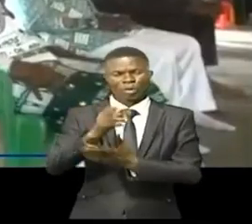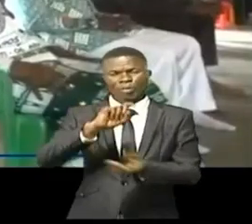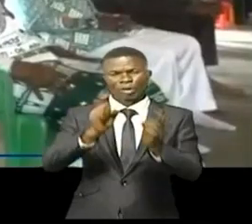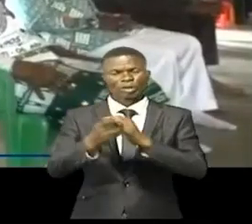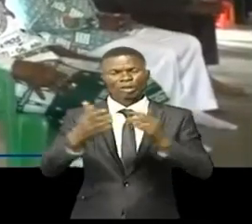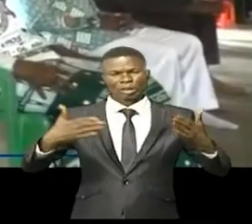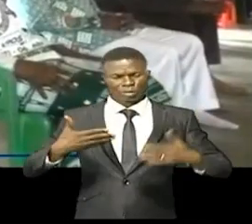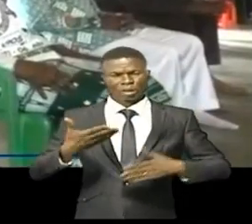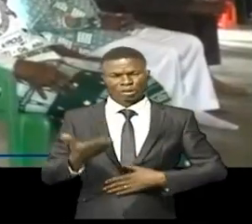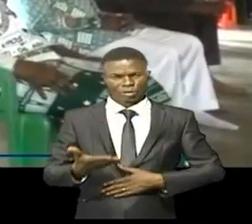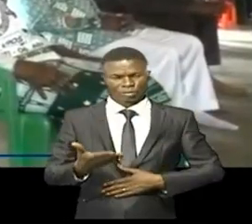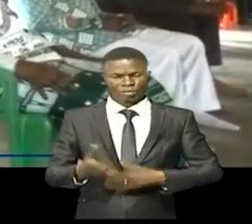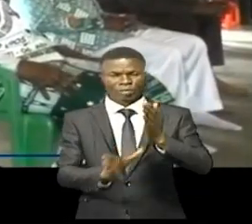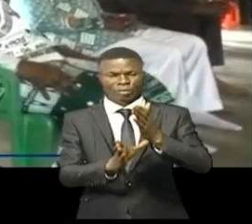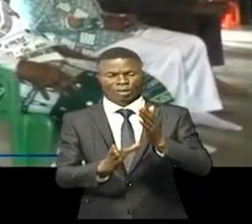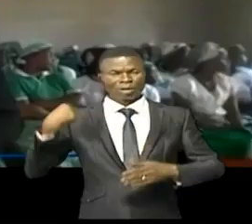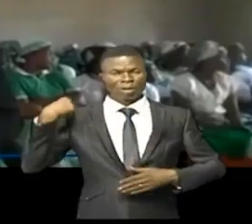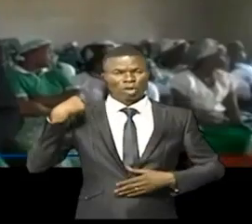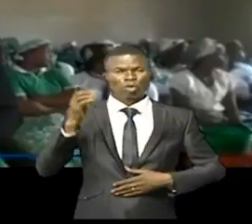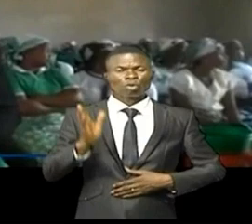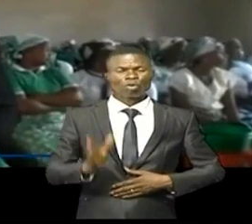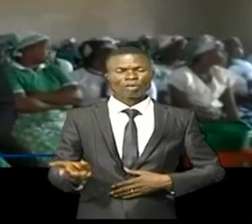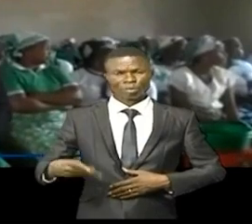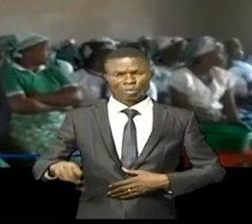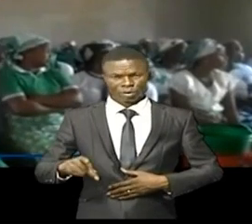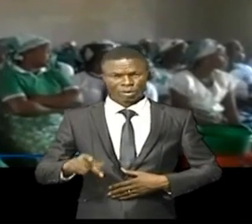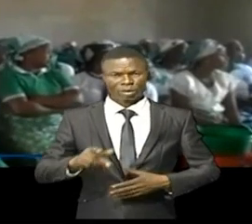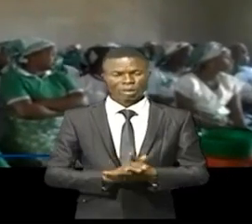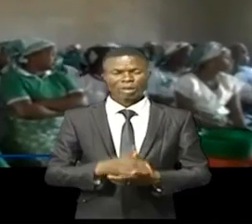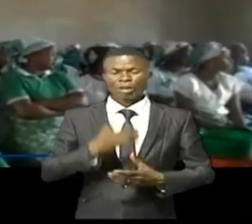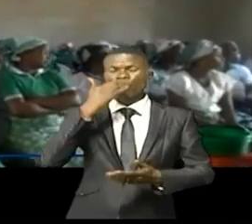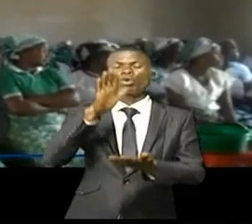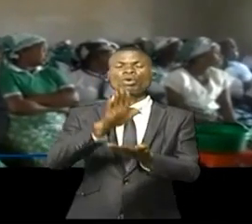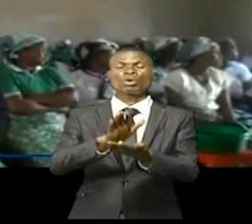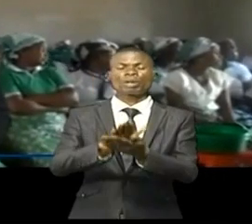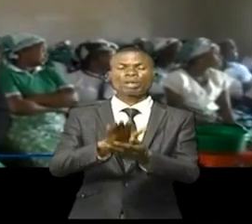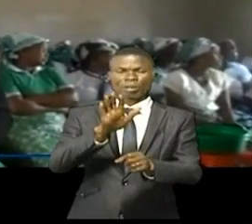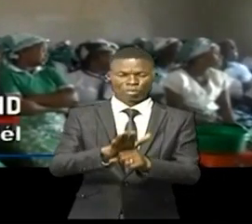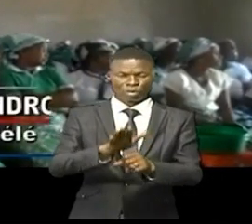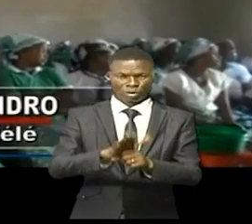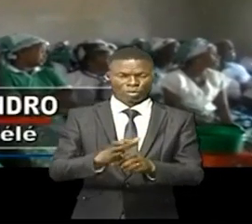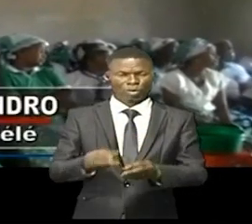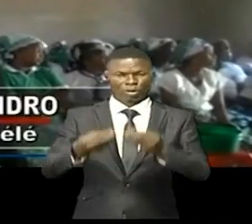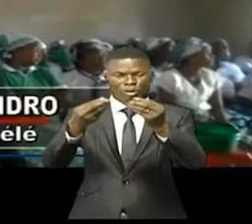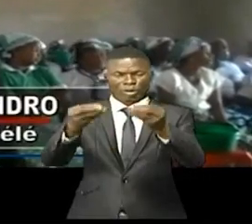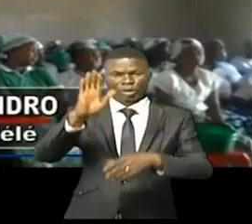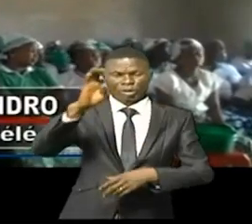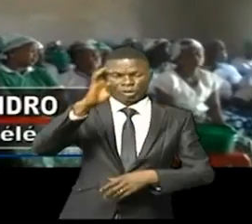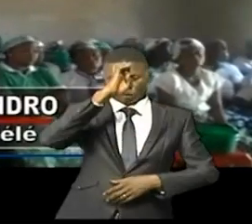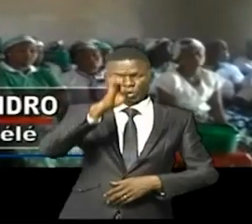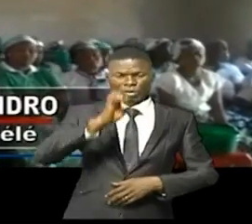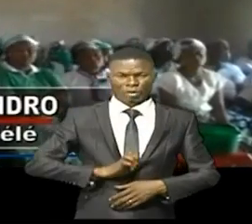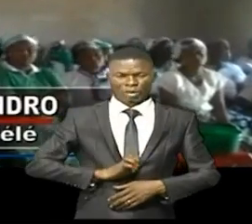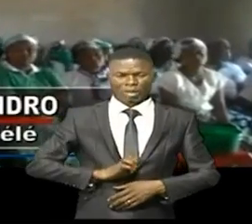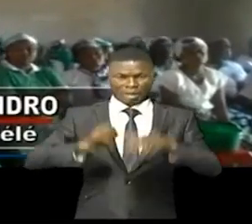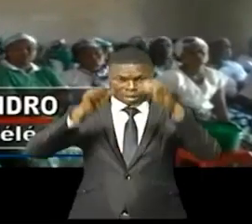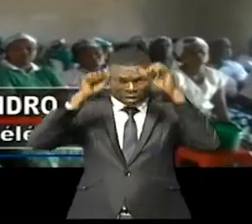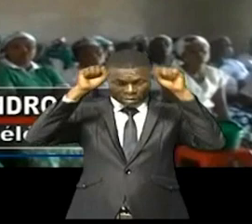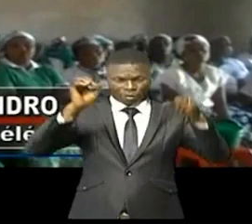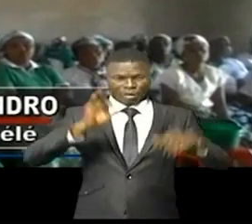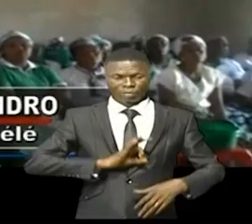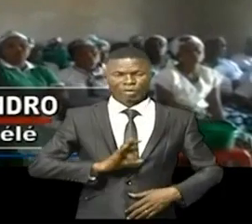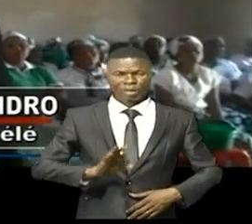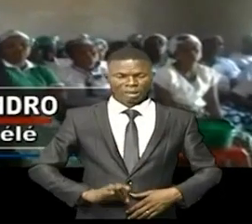Ou encore le vice-gouverneur de province. Mes vibrants hommages sont rendus à son Excellence Félix Antoine